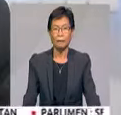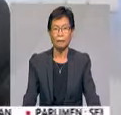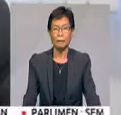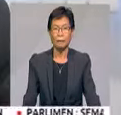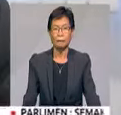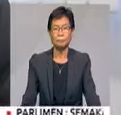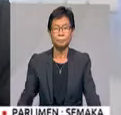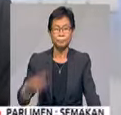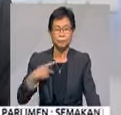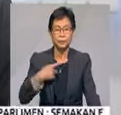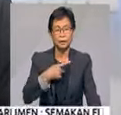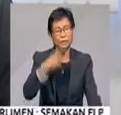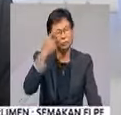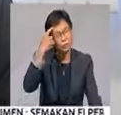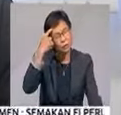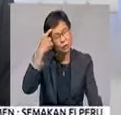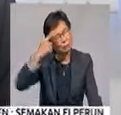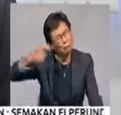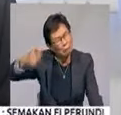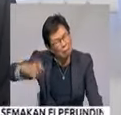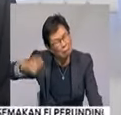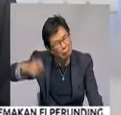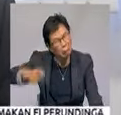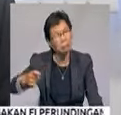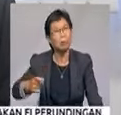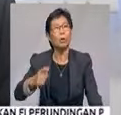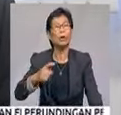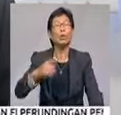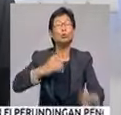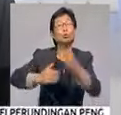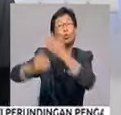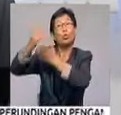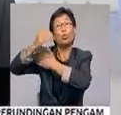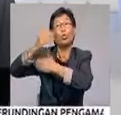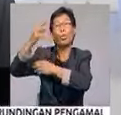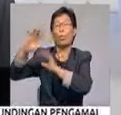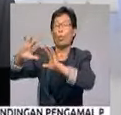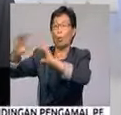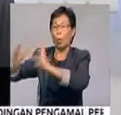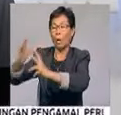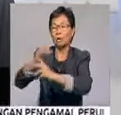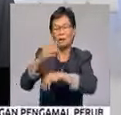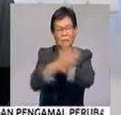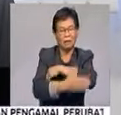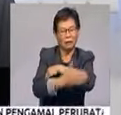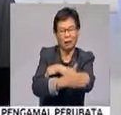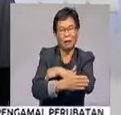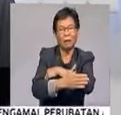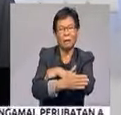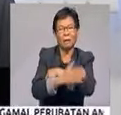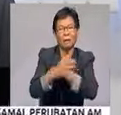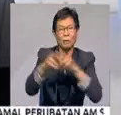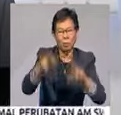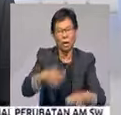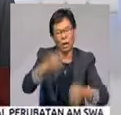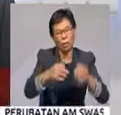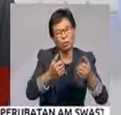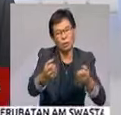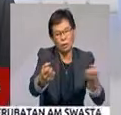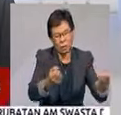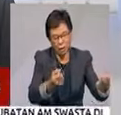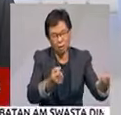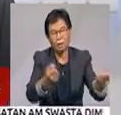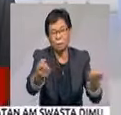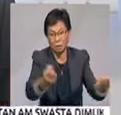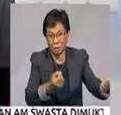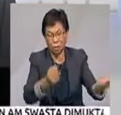kita fikir betapa perlunya. Kalau dulu dunia dan negara dan rakyat tak pentingkan, misalnya kalau kereta itu